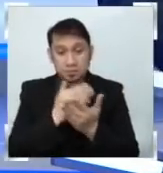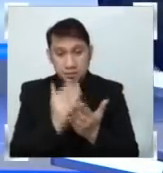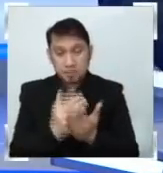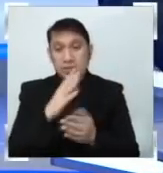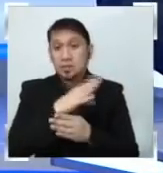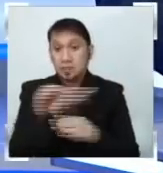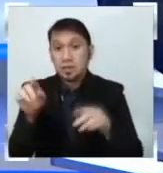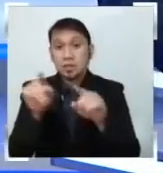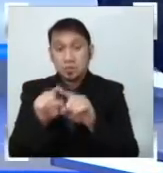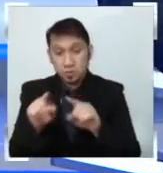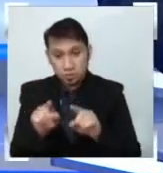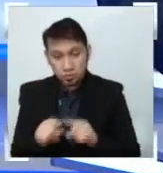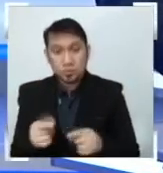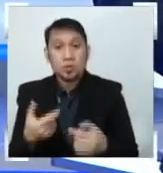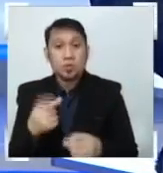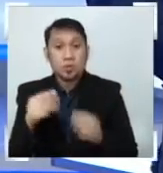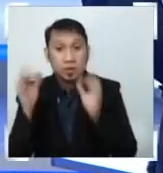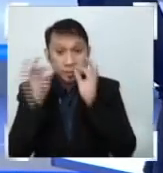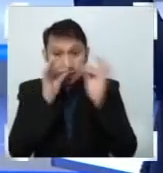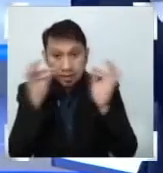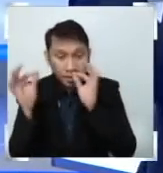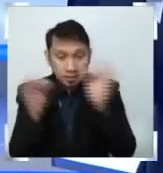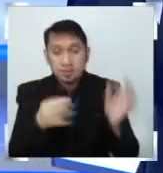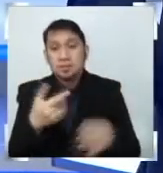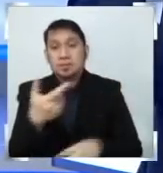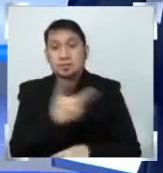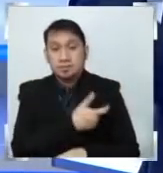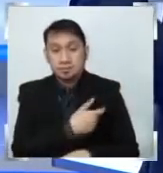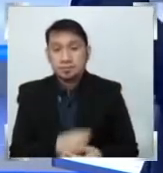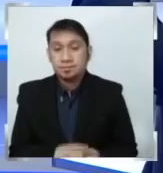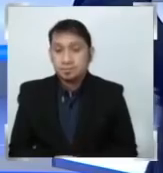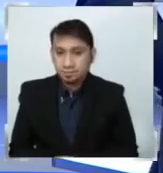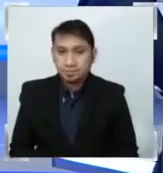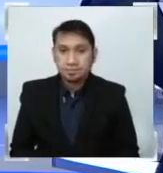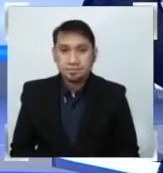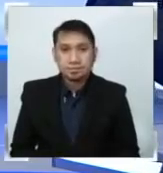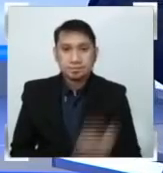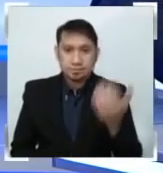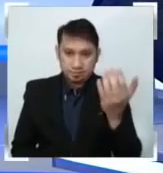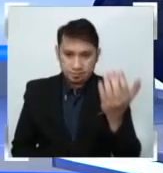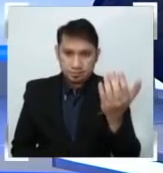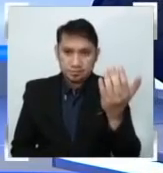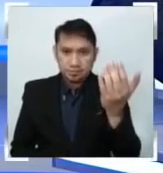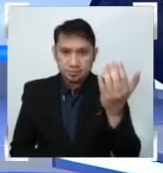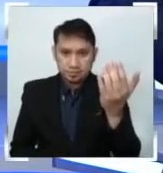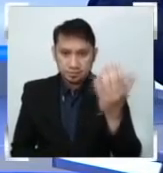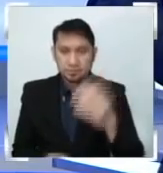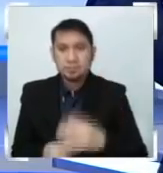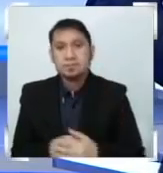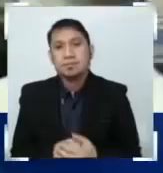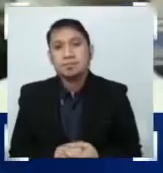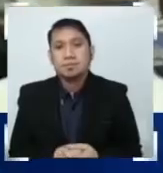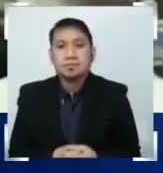pagpapa-drug test. Saksi sina Mab Gonzales sa Lima Refran, JP Soriano, at Sandra